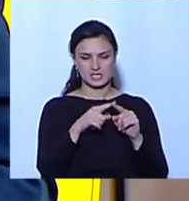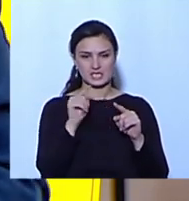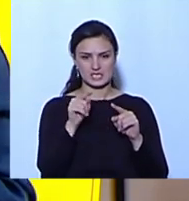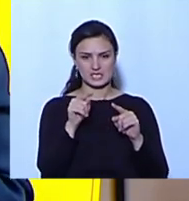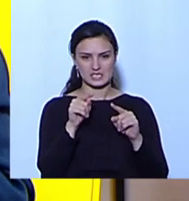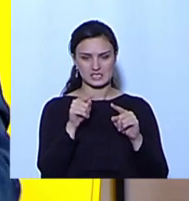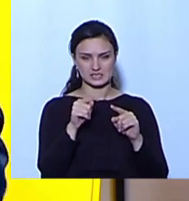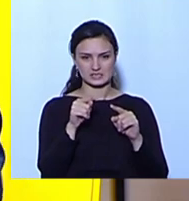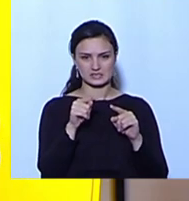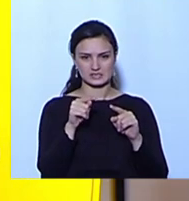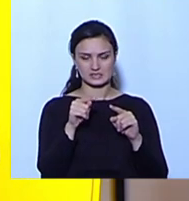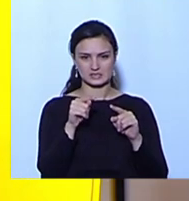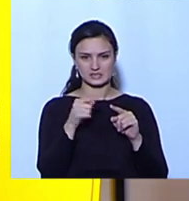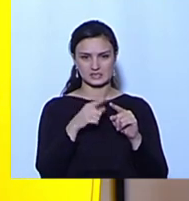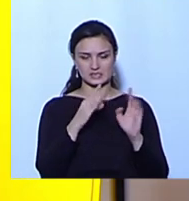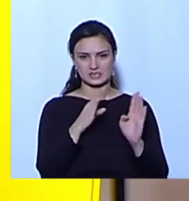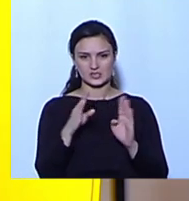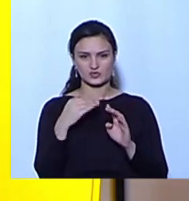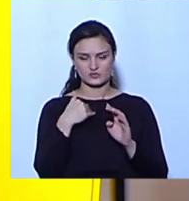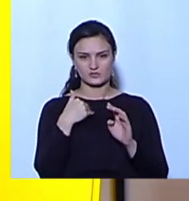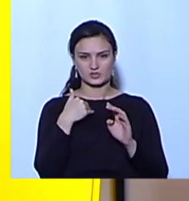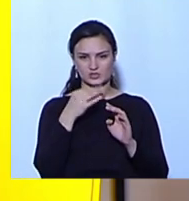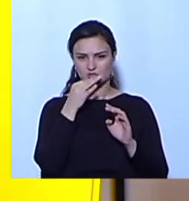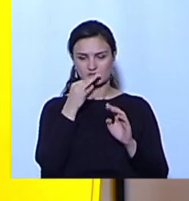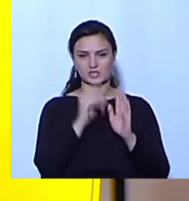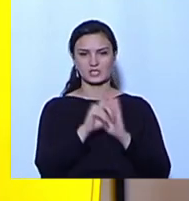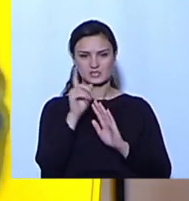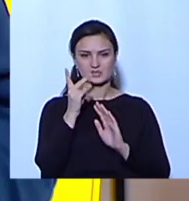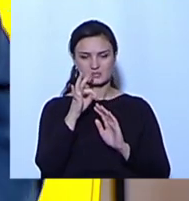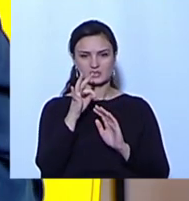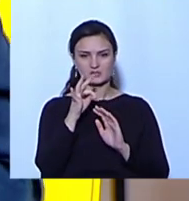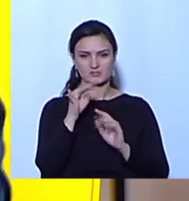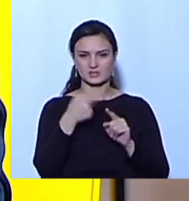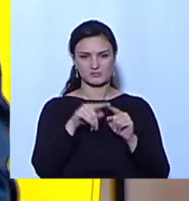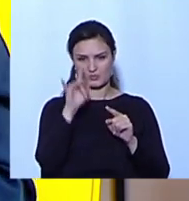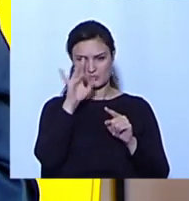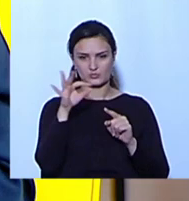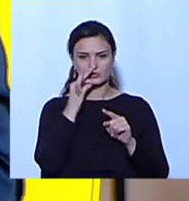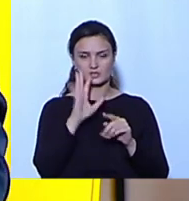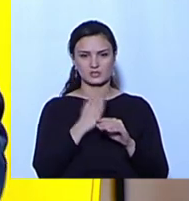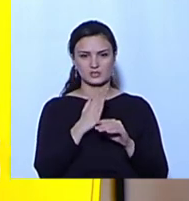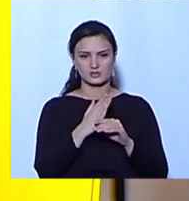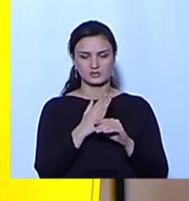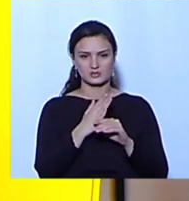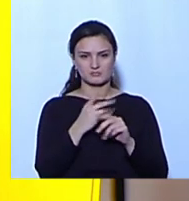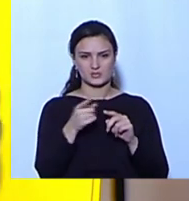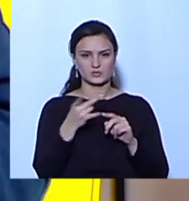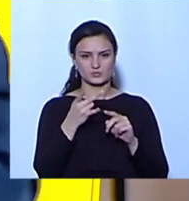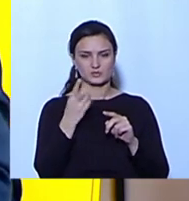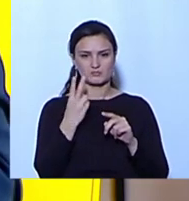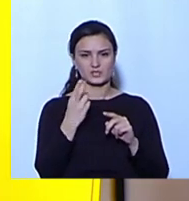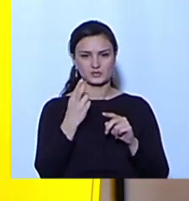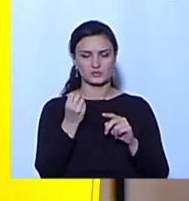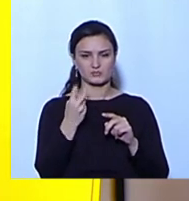ეს კატეგორიულად ვეგანური დიეტაზე ხა ჩვენთან ჯერ დაიწყეს, მაგრამ მე მგონი ისეთი პოპულარული ჯერ არ არის. უცაში მათ უნდა